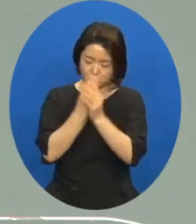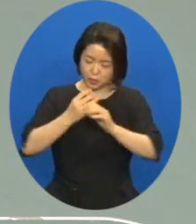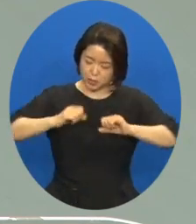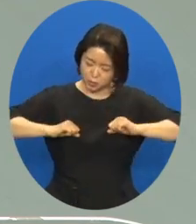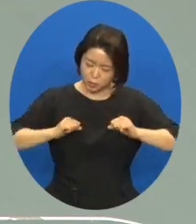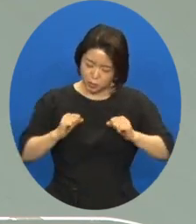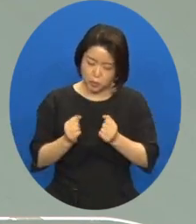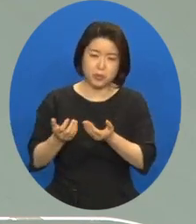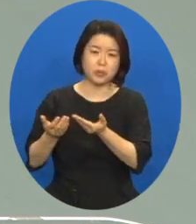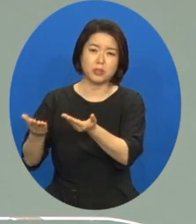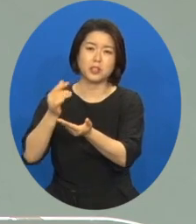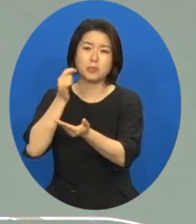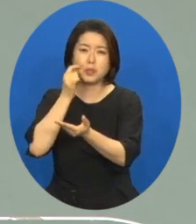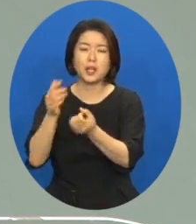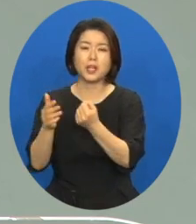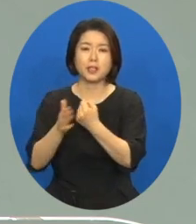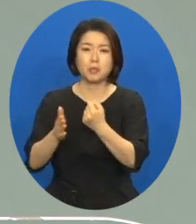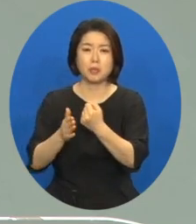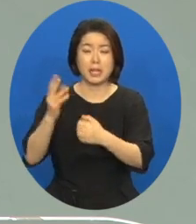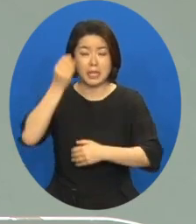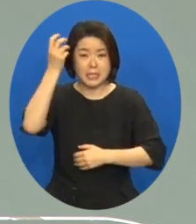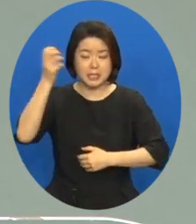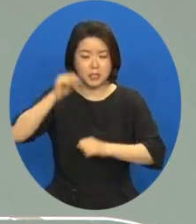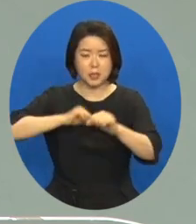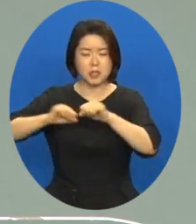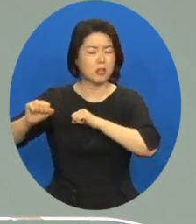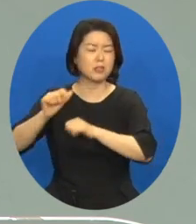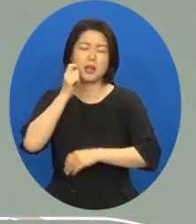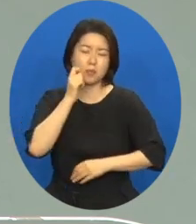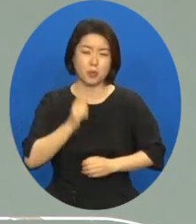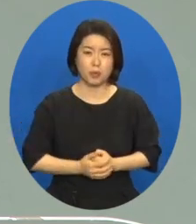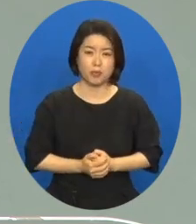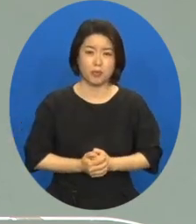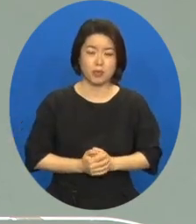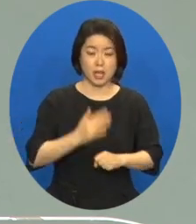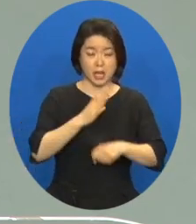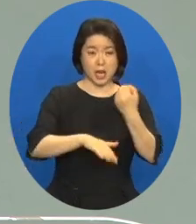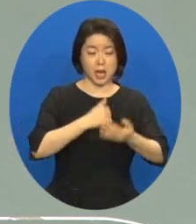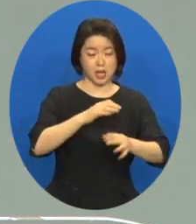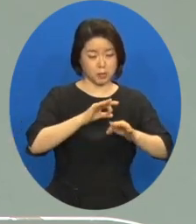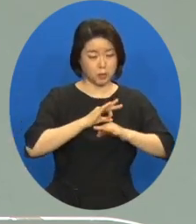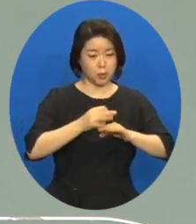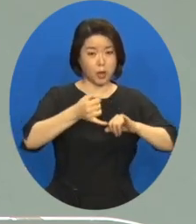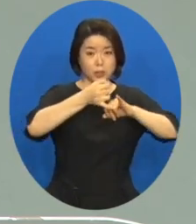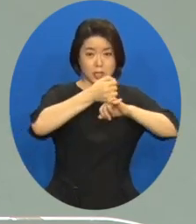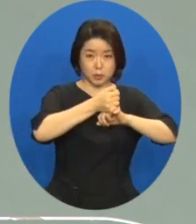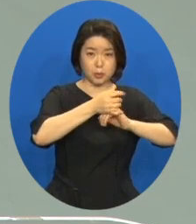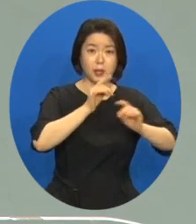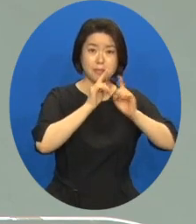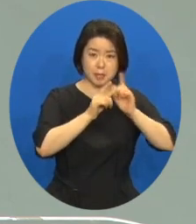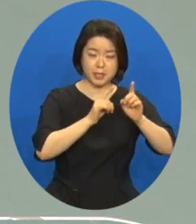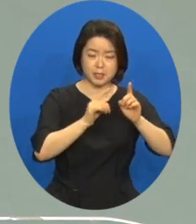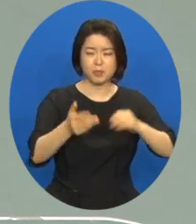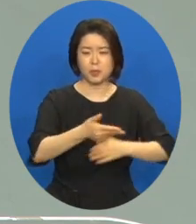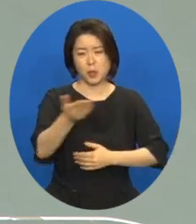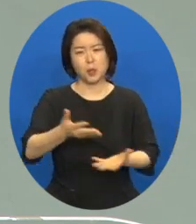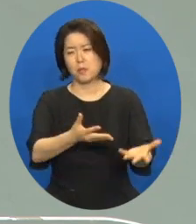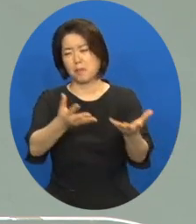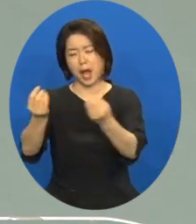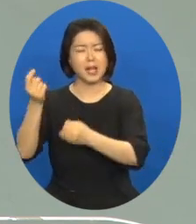더 역사를 못하시는 거예요. 여러분, 하나님의 놀라운 약속의 말씀을 이미 여러분이 많이 아실